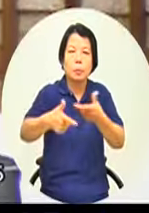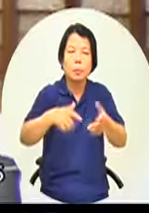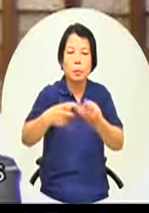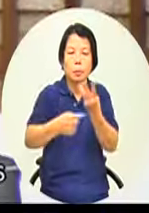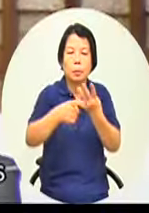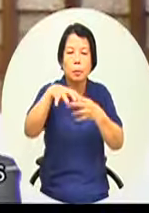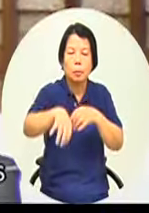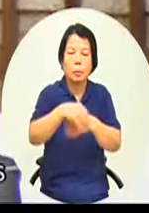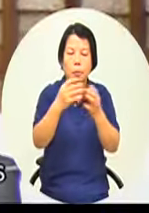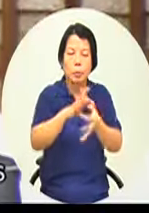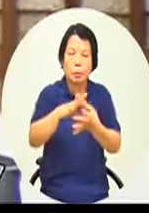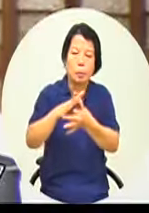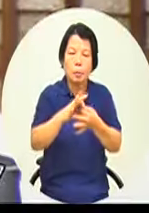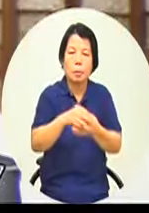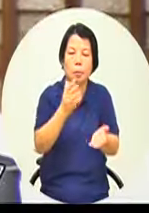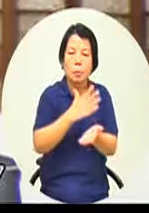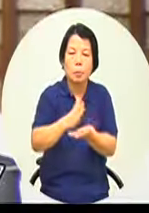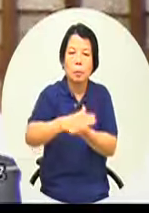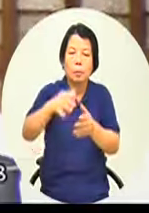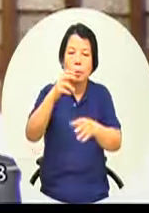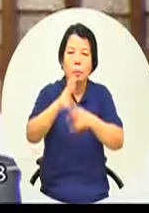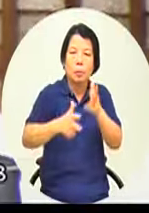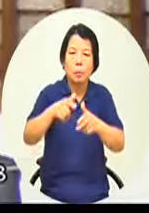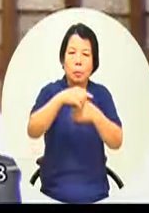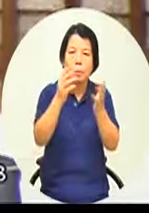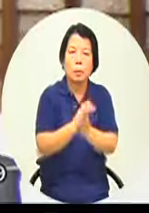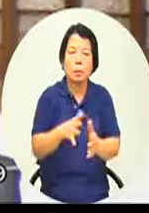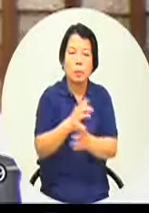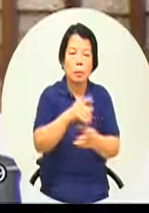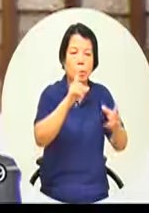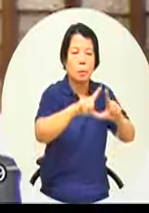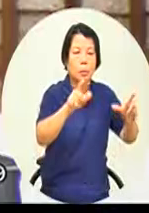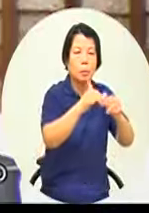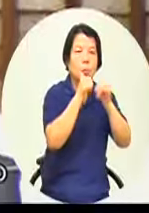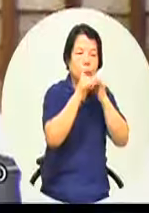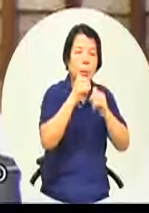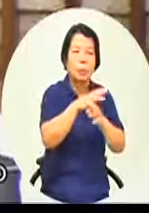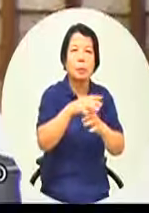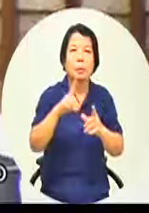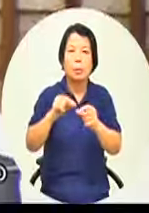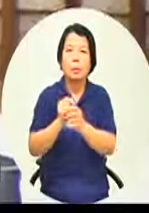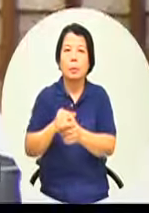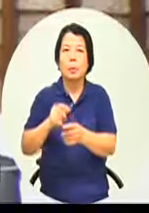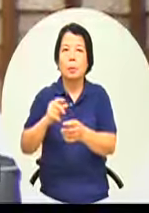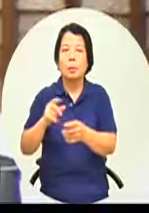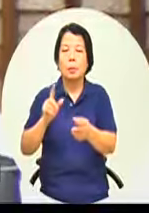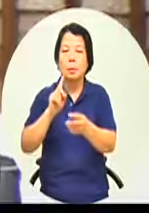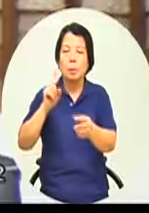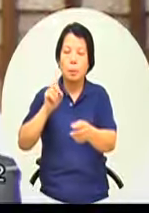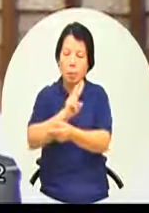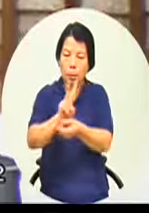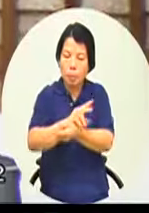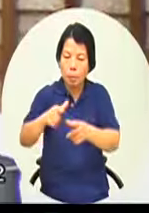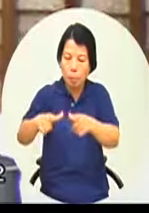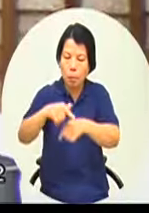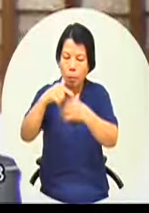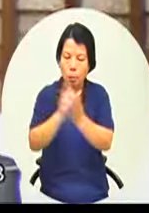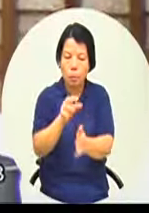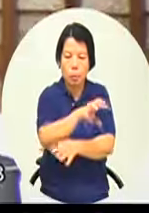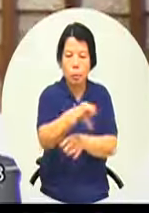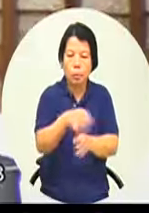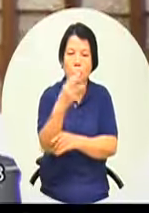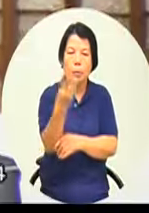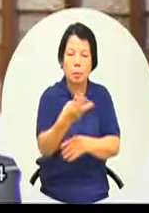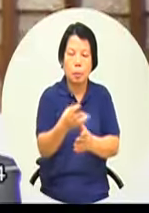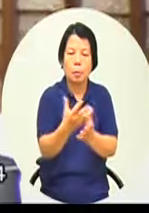处理厂主管我们大寮、林园、林海工业区3个工业区的污水排放。跟